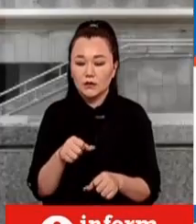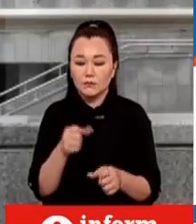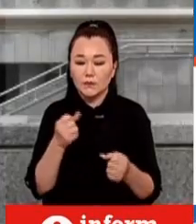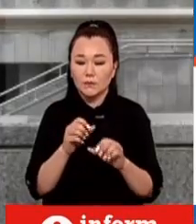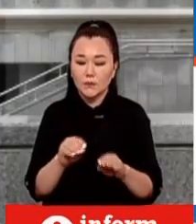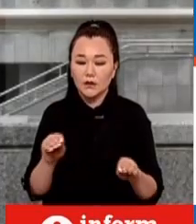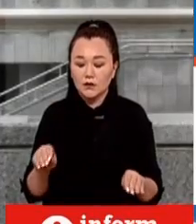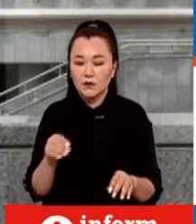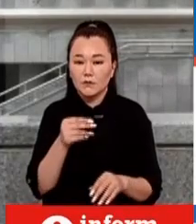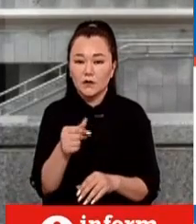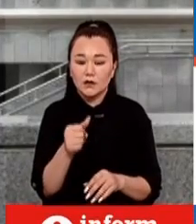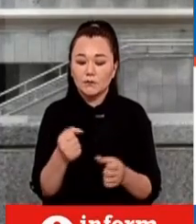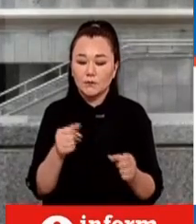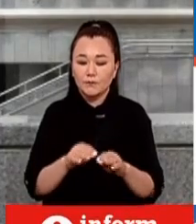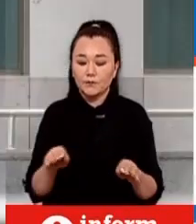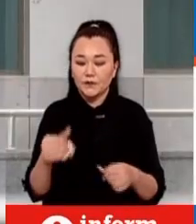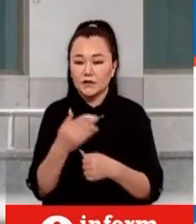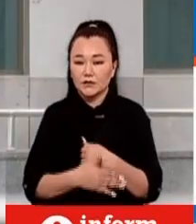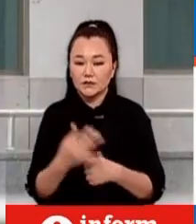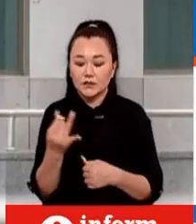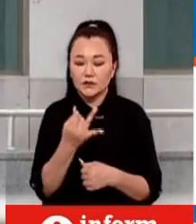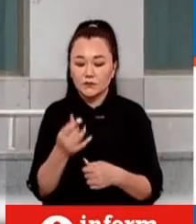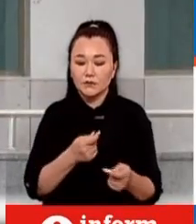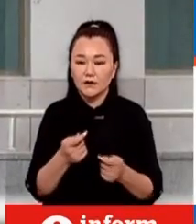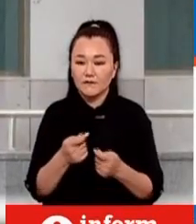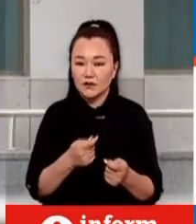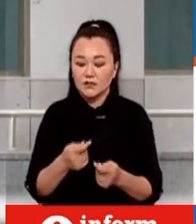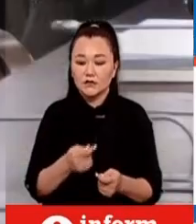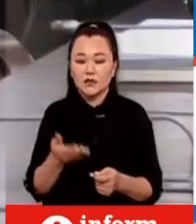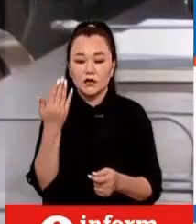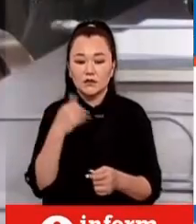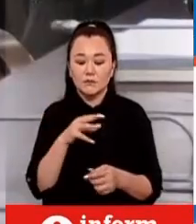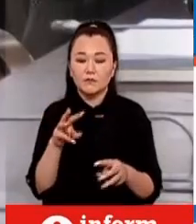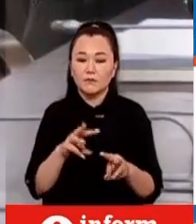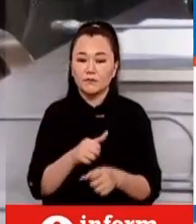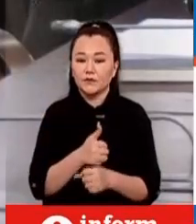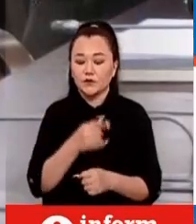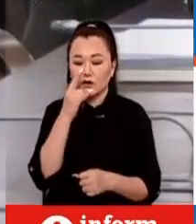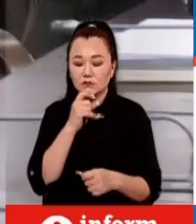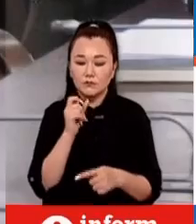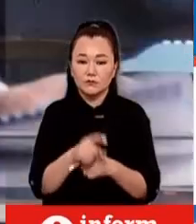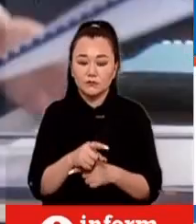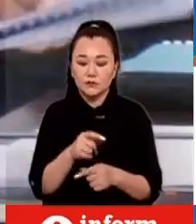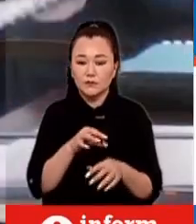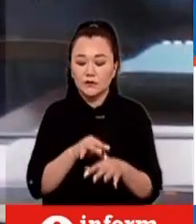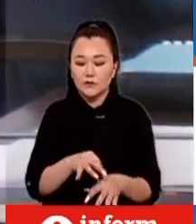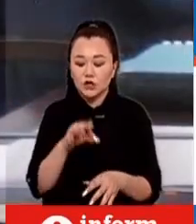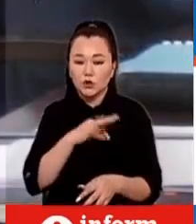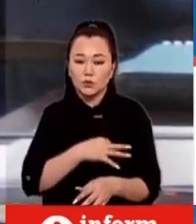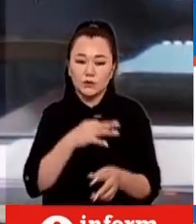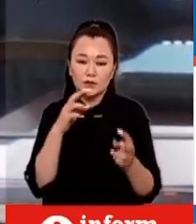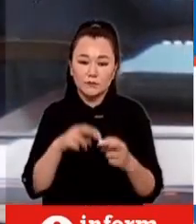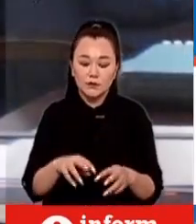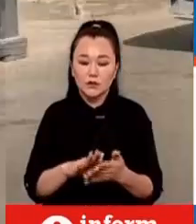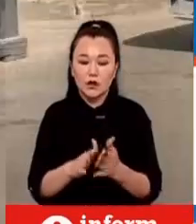парковаться. Платными парковками столицы заинтересовалось правительство. Ранее премьер-министр Казахстана поручил провести юридическую экспертизу